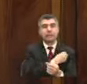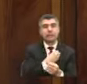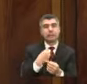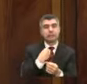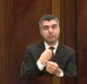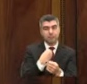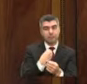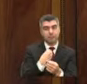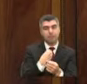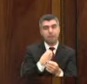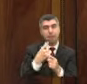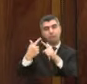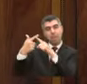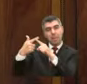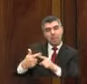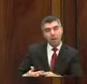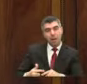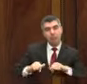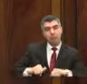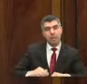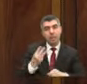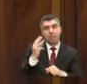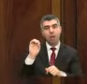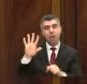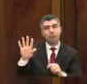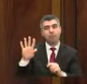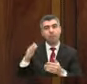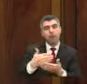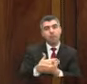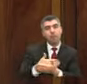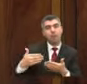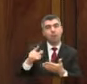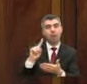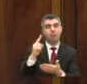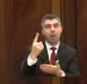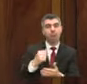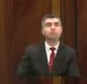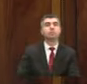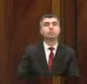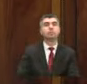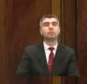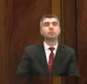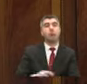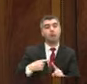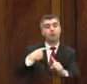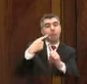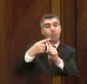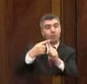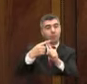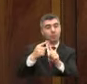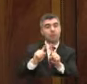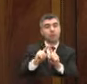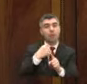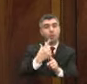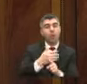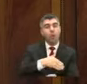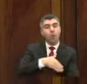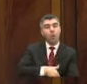الدرهم، ومدرسة عليا للتكنولوجيا بإقليم الدخلة، بالإضافة إلى كلية الاقتصاد والتدبير بإقليم